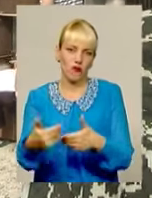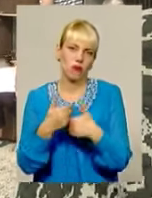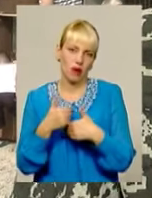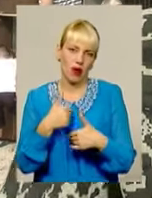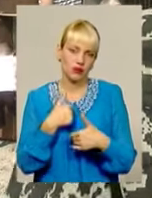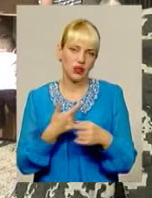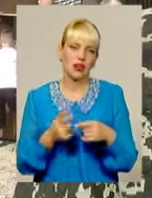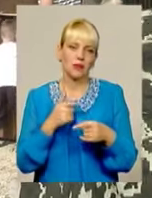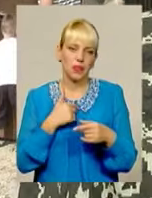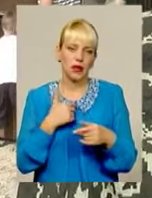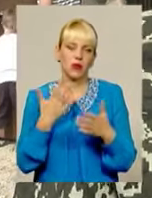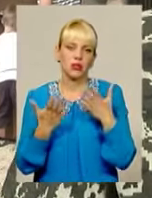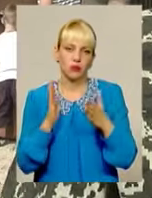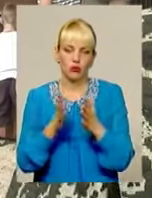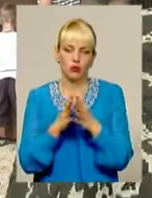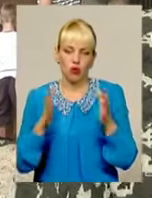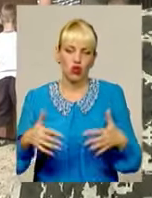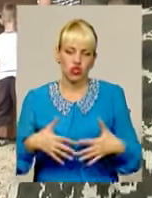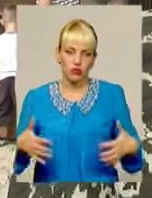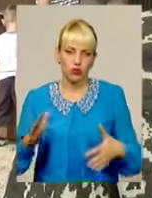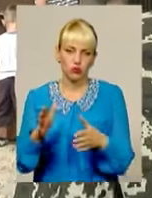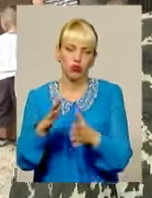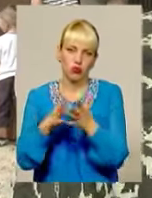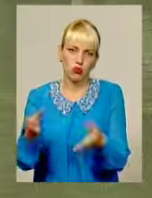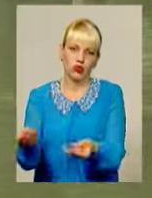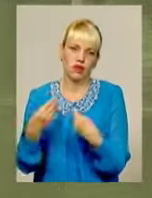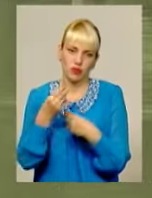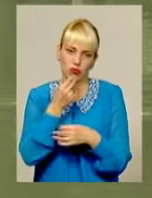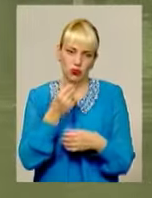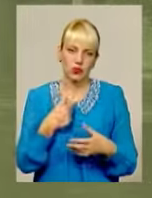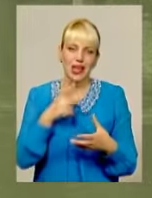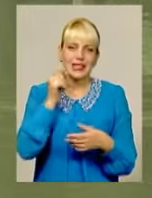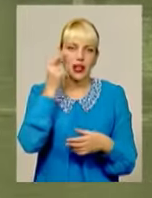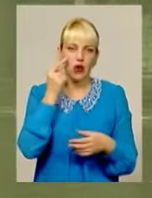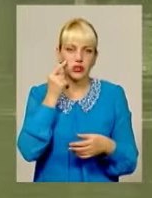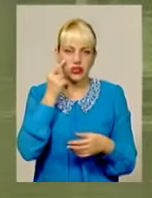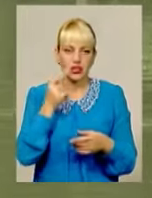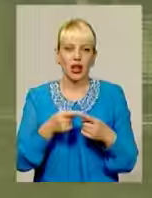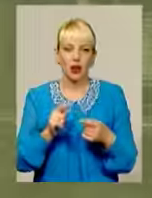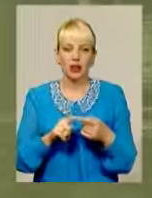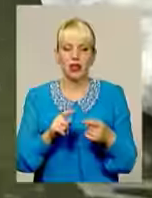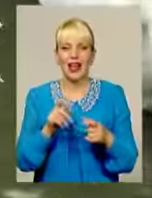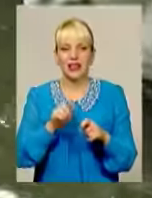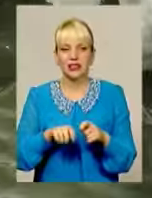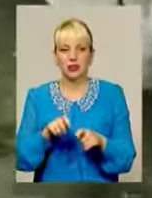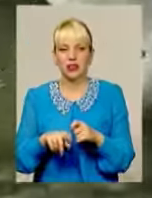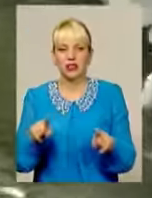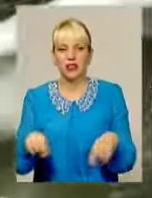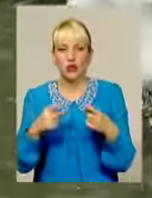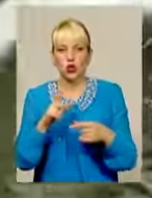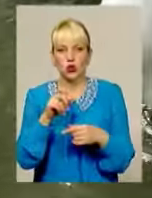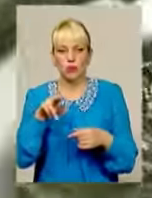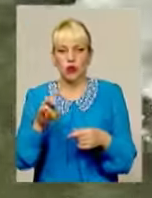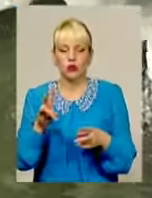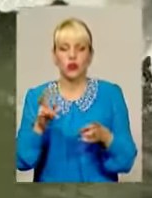допомагати. Тобто, будуть більше животних, вони будуть більше давати продуктів». За оцінками експертів, для створення зоопарку в місті потрібно